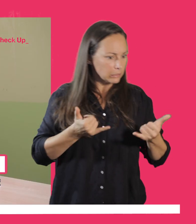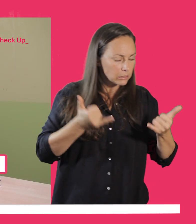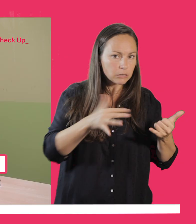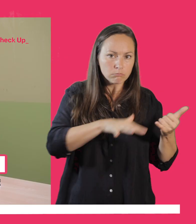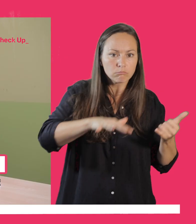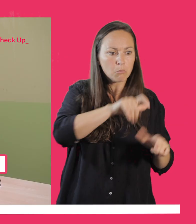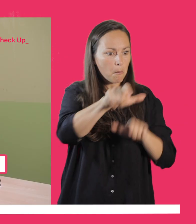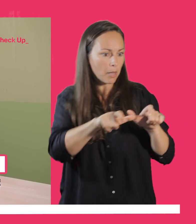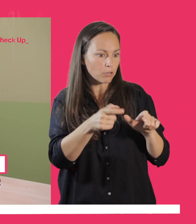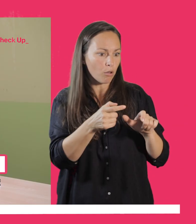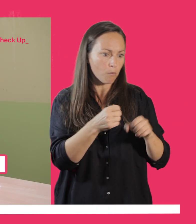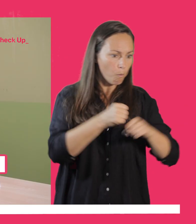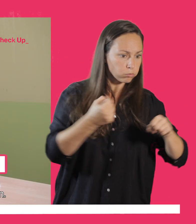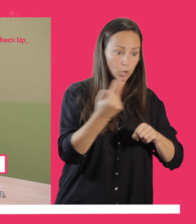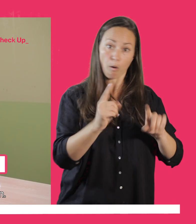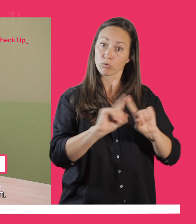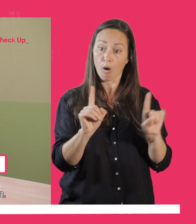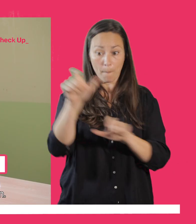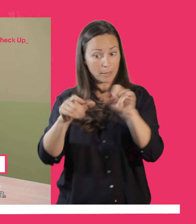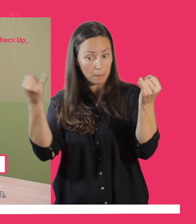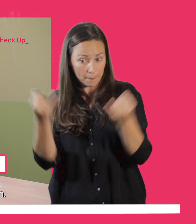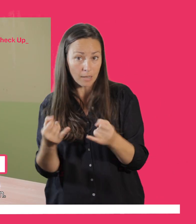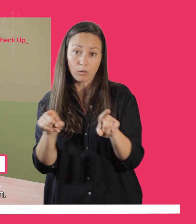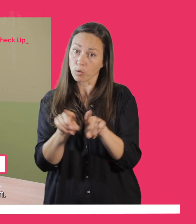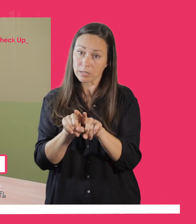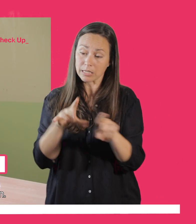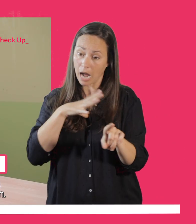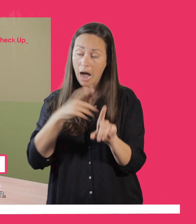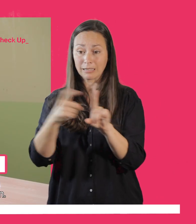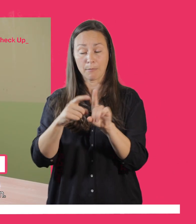ici, il n'y a pas que des sujets obèses qui développent